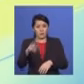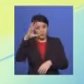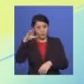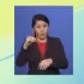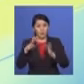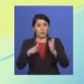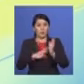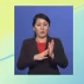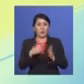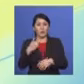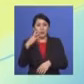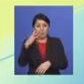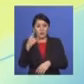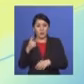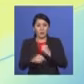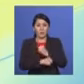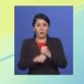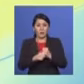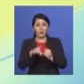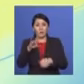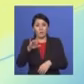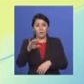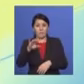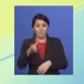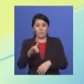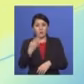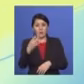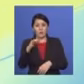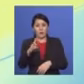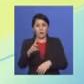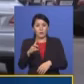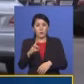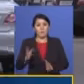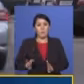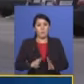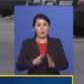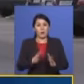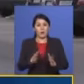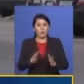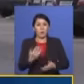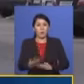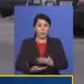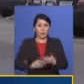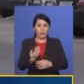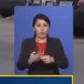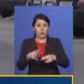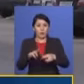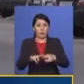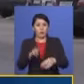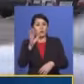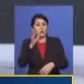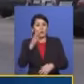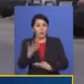30 жастағы петропавлдық жұмысшы кентіндегі караван және Клара Цеткин көшесін белгіленбеген жерден өтпек болады. Дәл сол уақытта